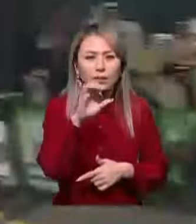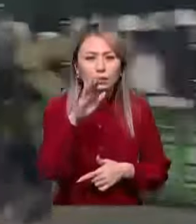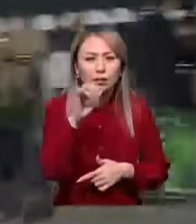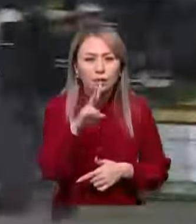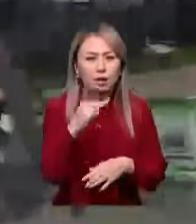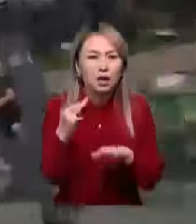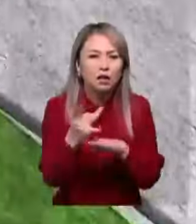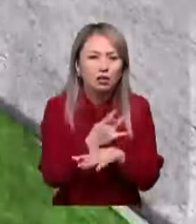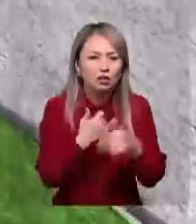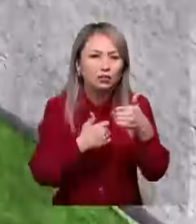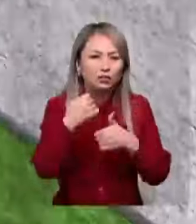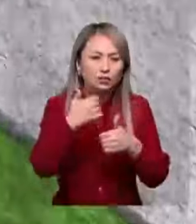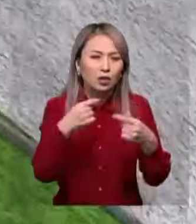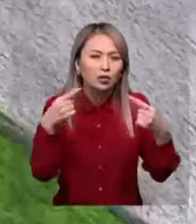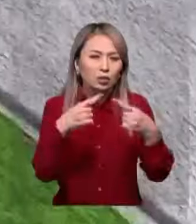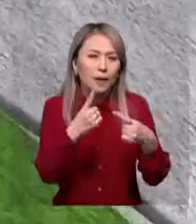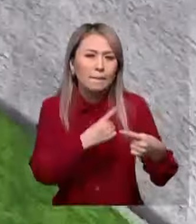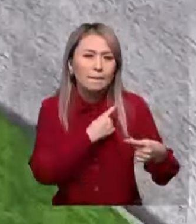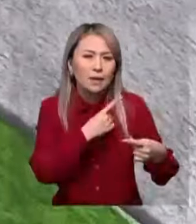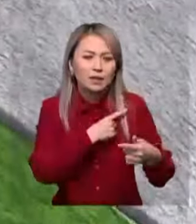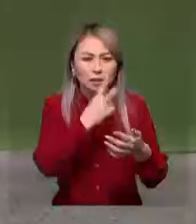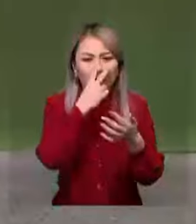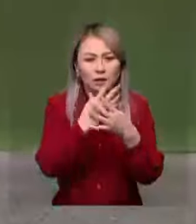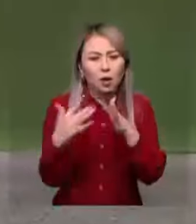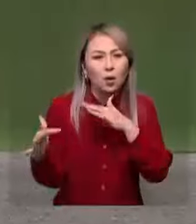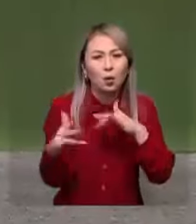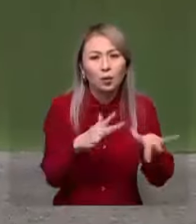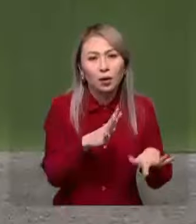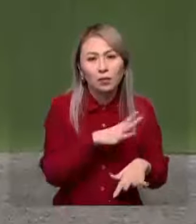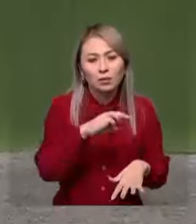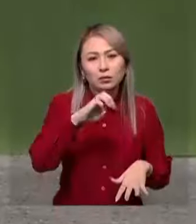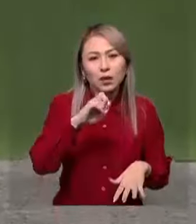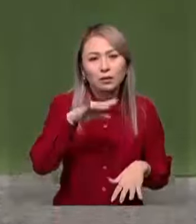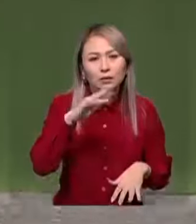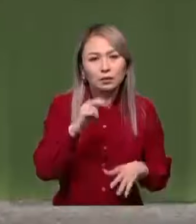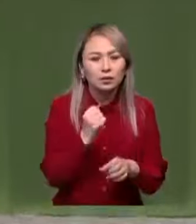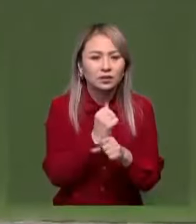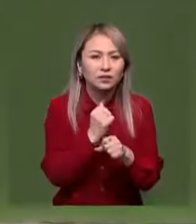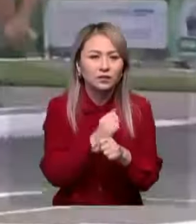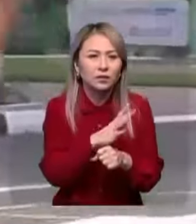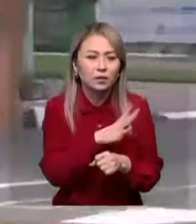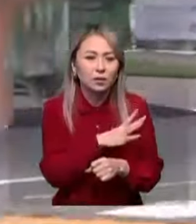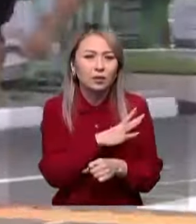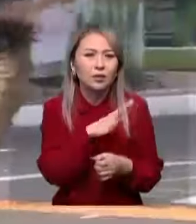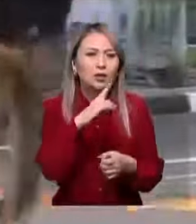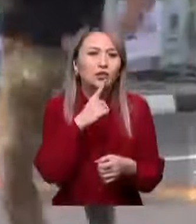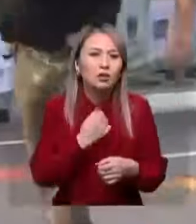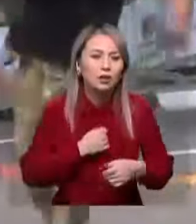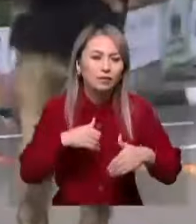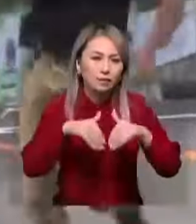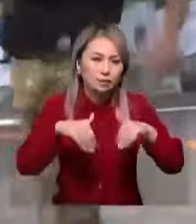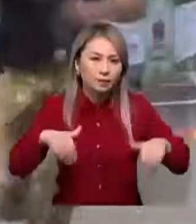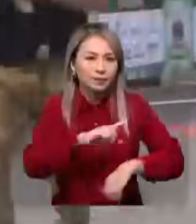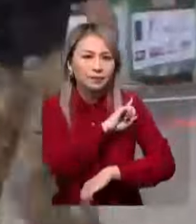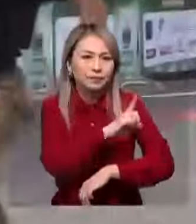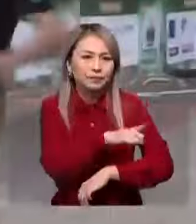алғашқы сәтінен ақ анық әрі шебер іс-қимылымен көзге түсті. Тактикалық шабуыл жарыстарында қырағылық танытып, жауынгерлік машықтың